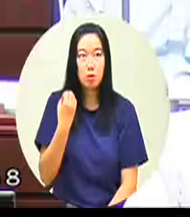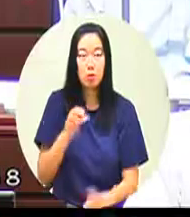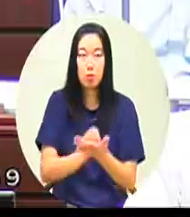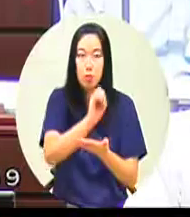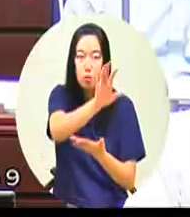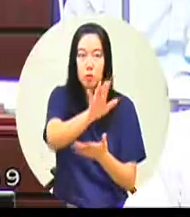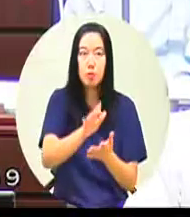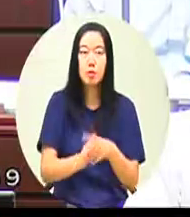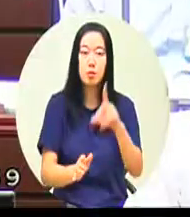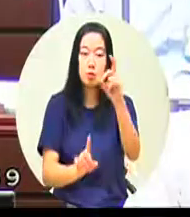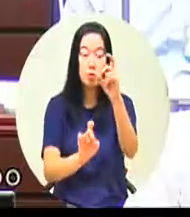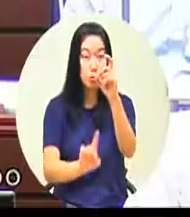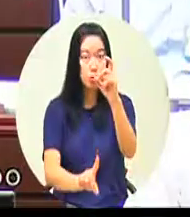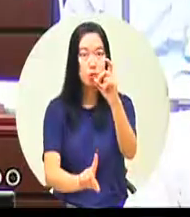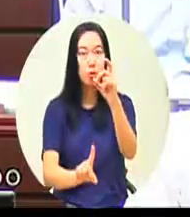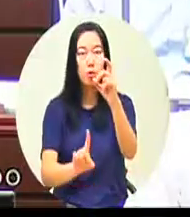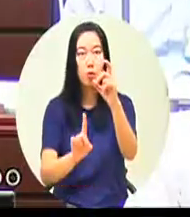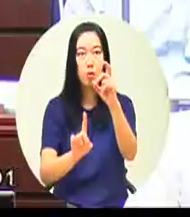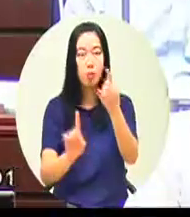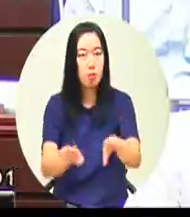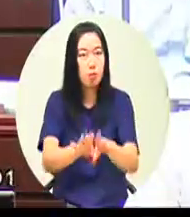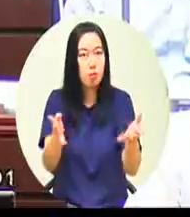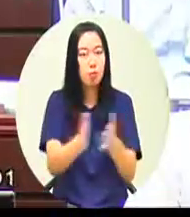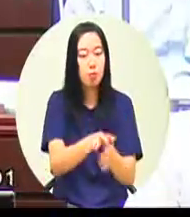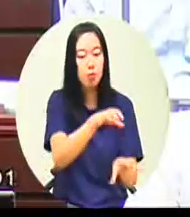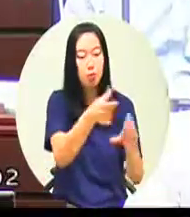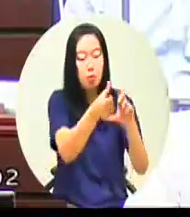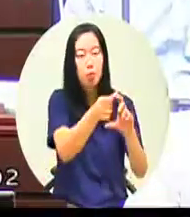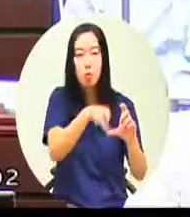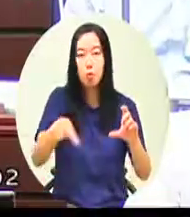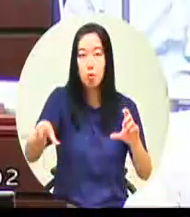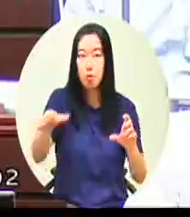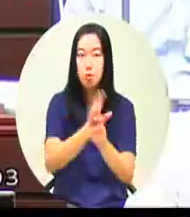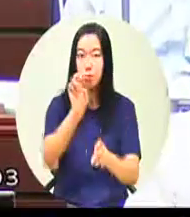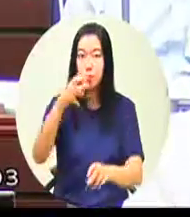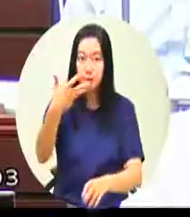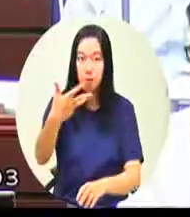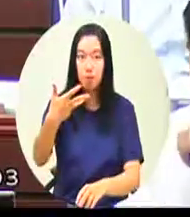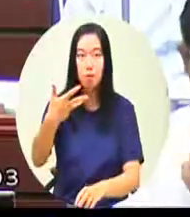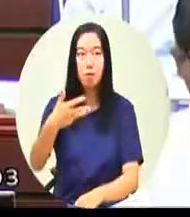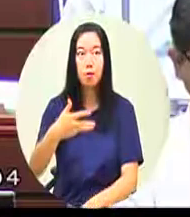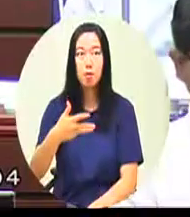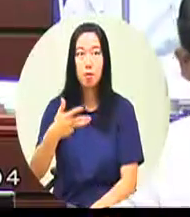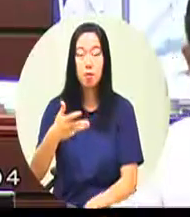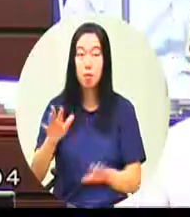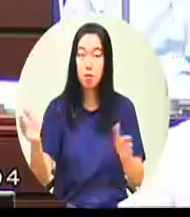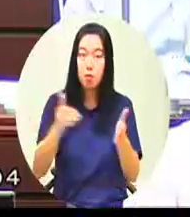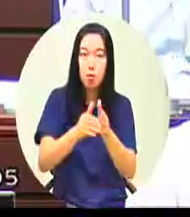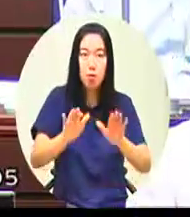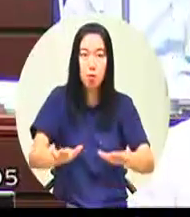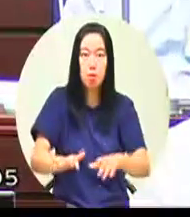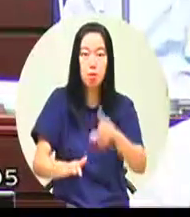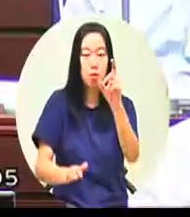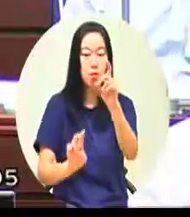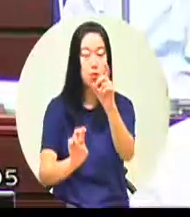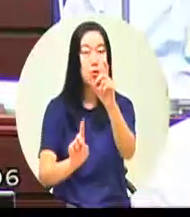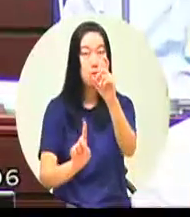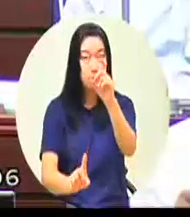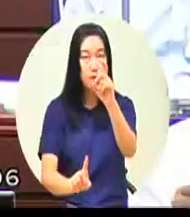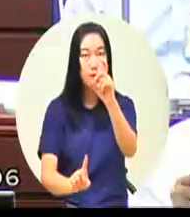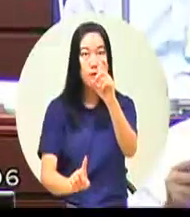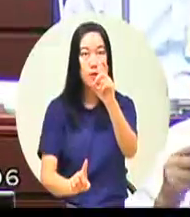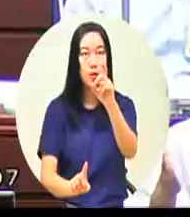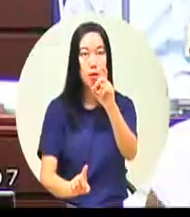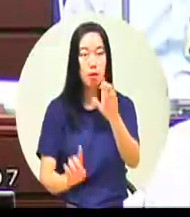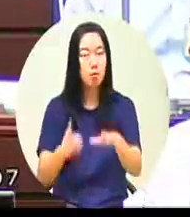开截止的时候有28区啦，但28区内你啊看卖，按今仔拄啊十月21号，